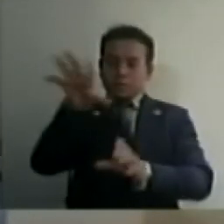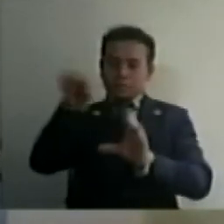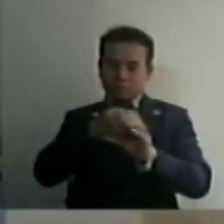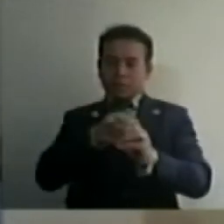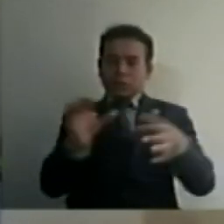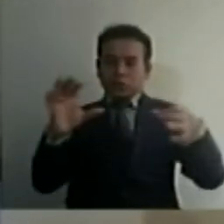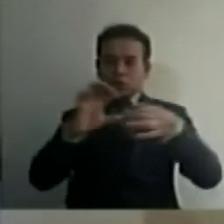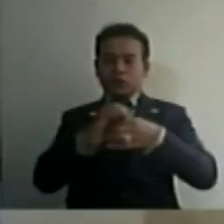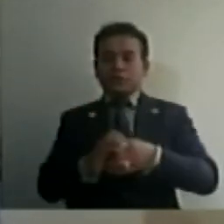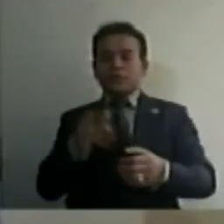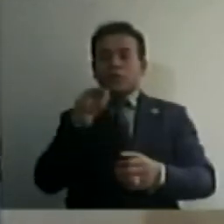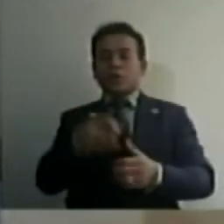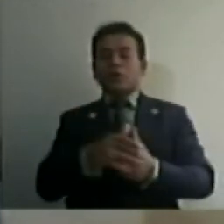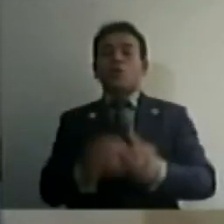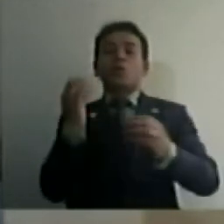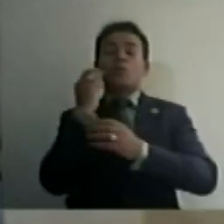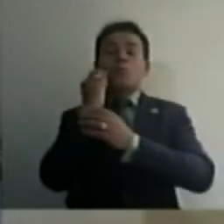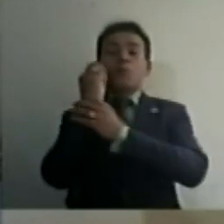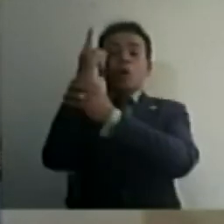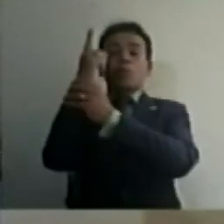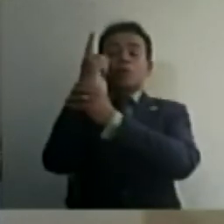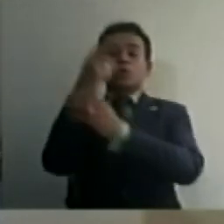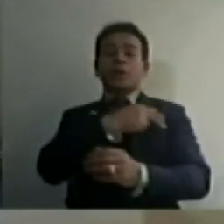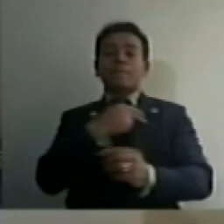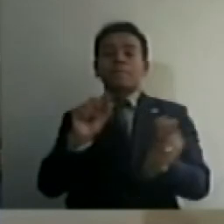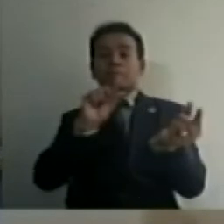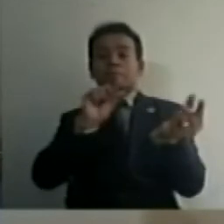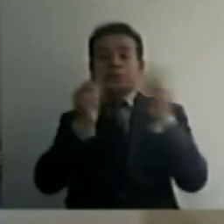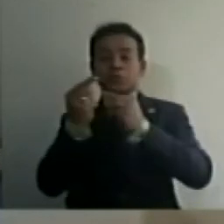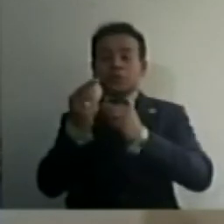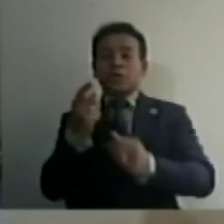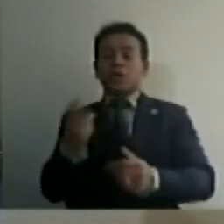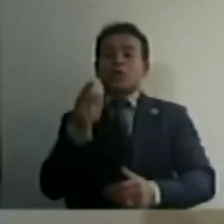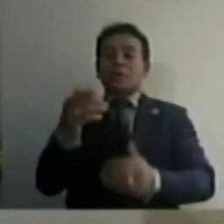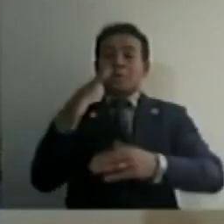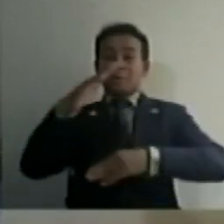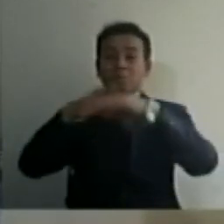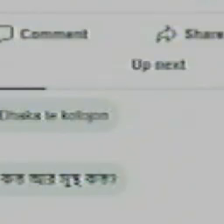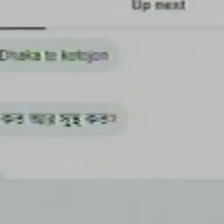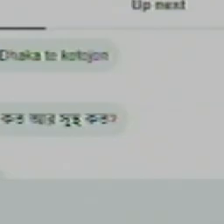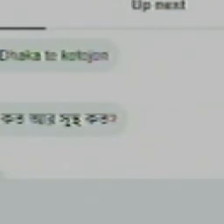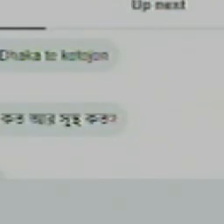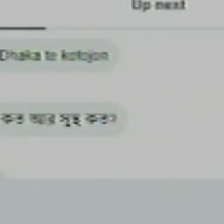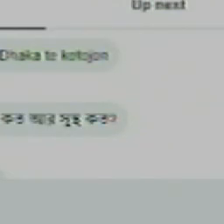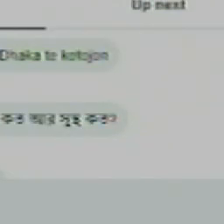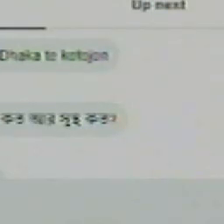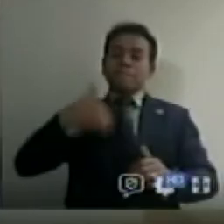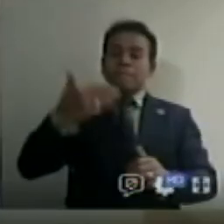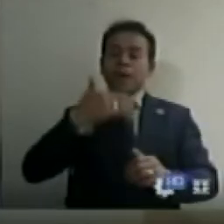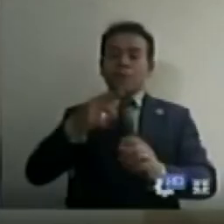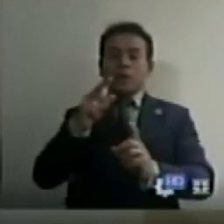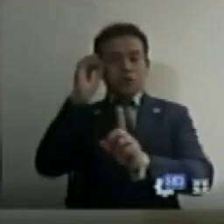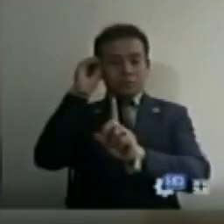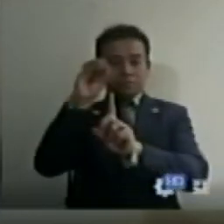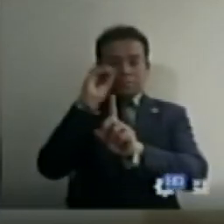একটি ভবনকে আমরা তৈরি করতে বলেছি, সেই বিষয়ে কাজকর্ম শুরু হয়ে গেছে। কিন্তু এখন লক্ষ্য করা